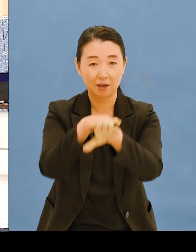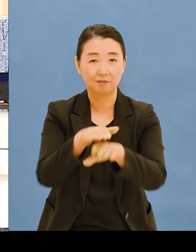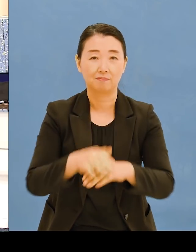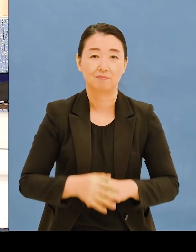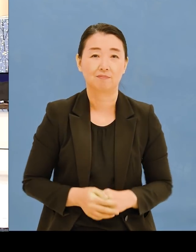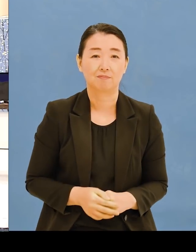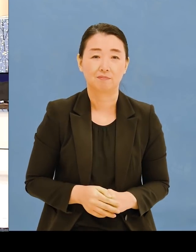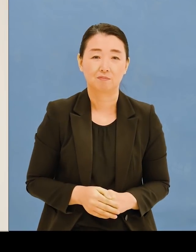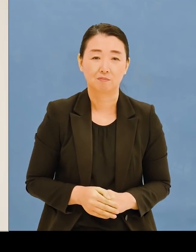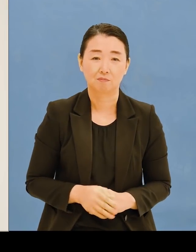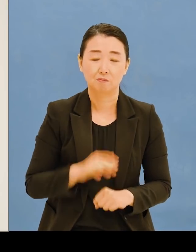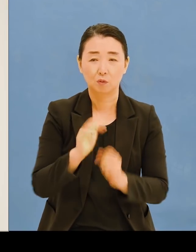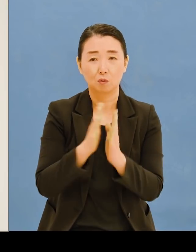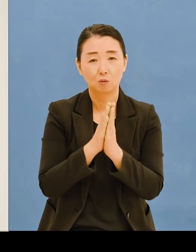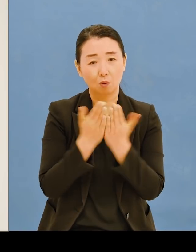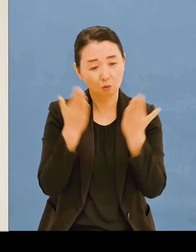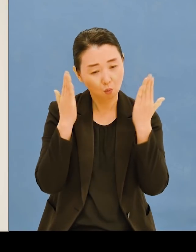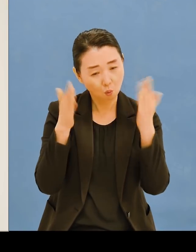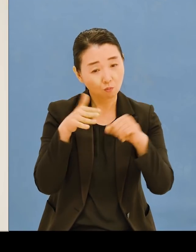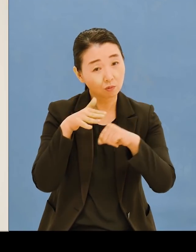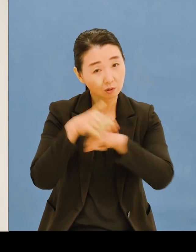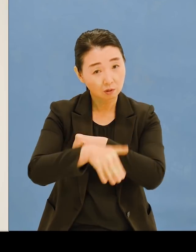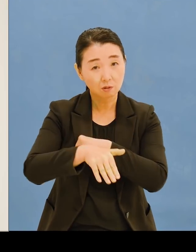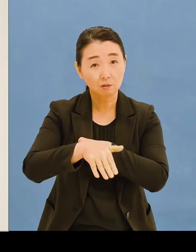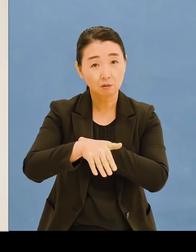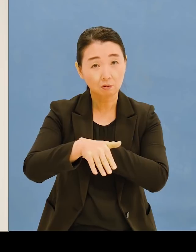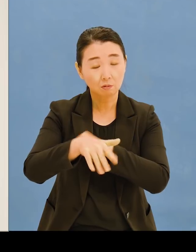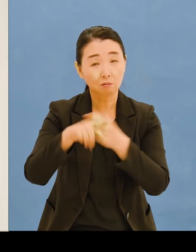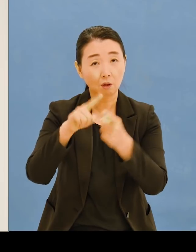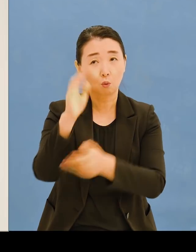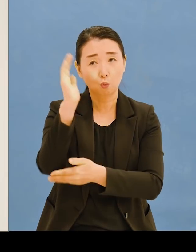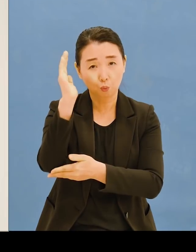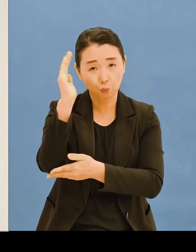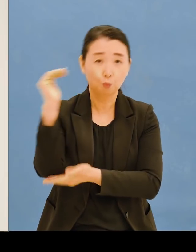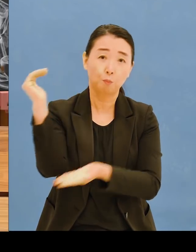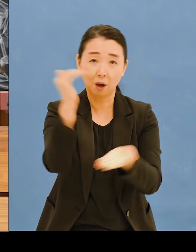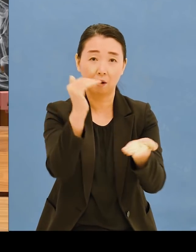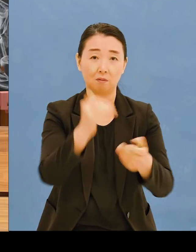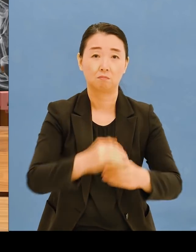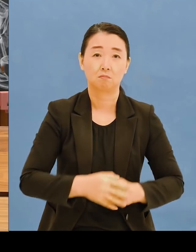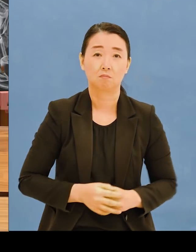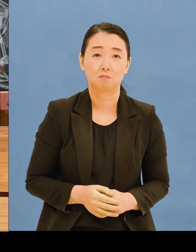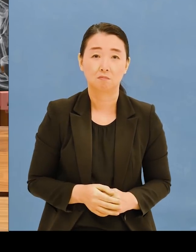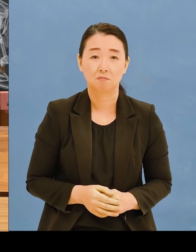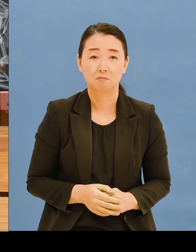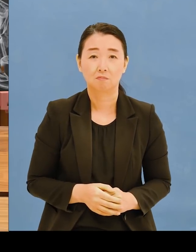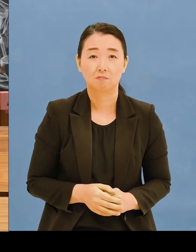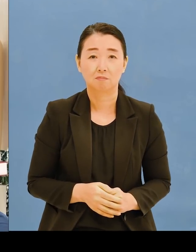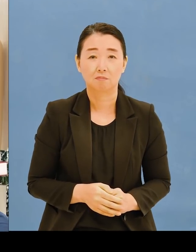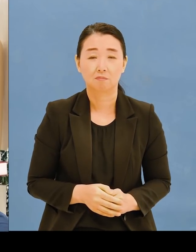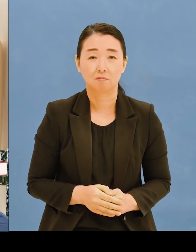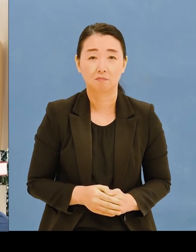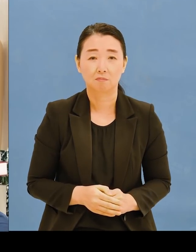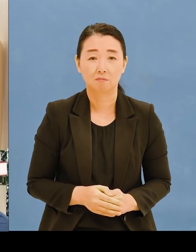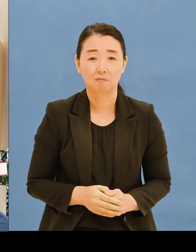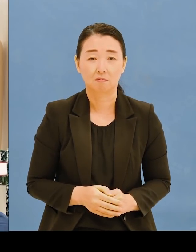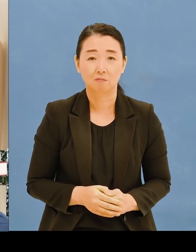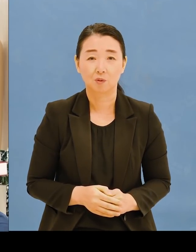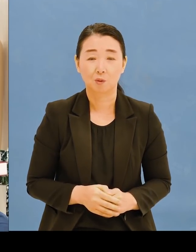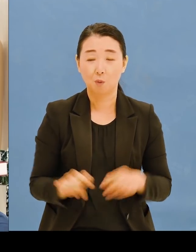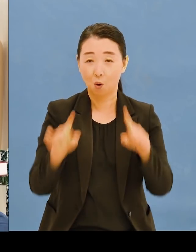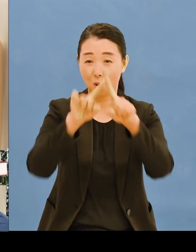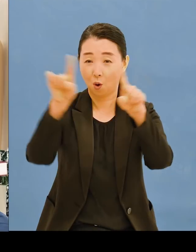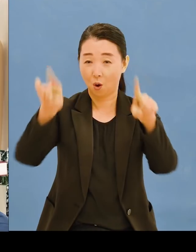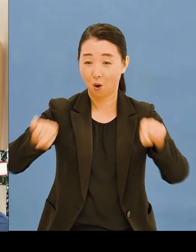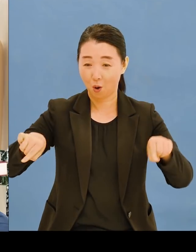예배였는데 성경 공부식으로 설교를 하시는 거예요. 네. 그래서 이렇게 그